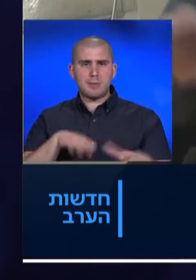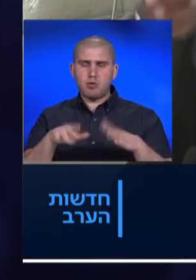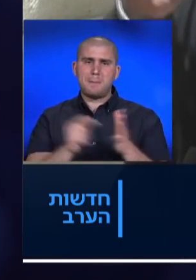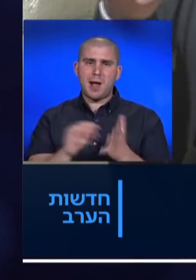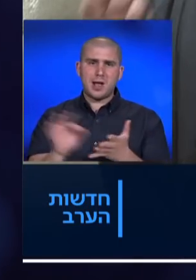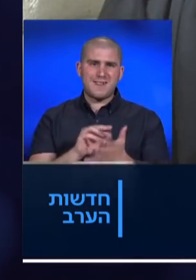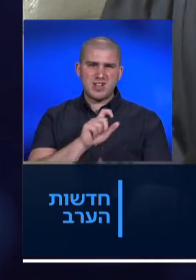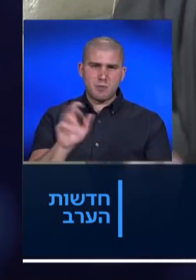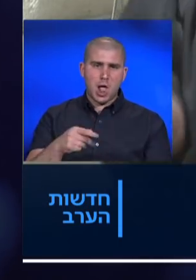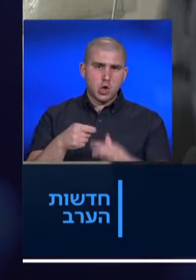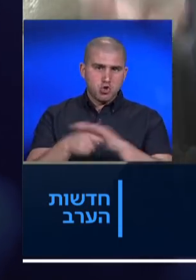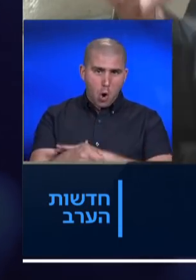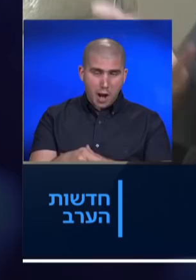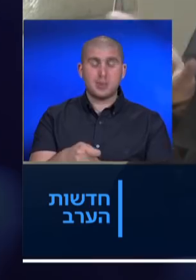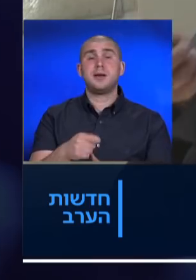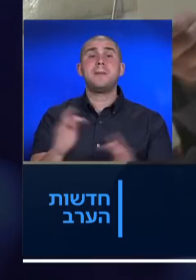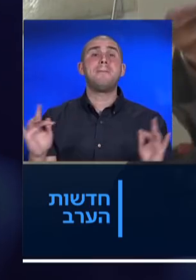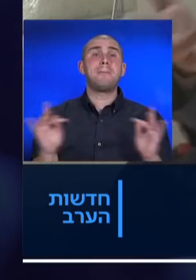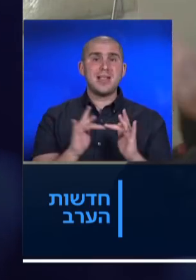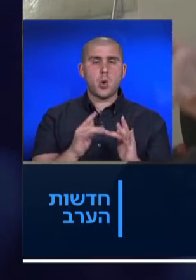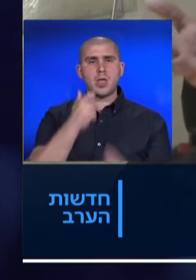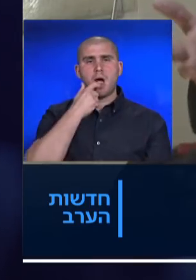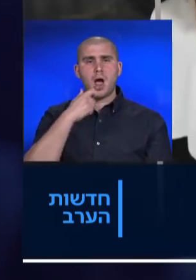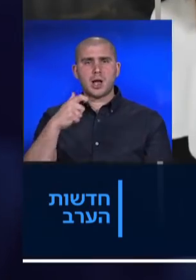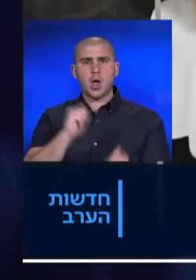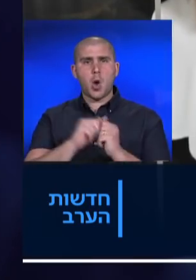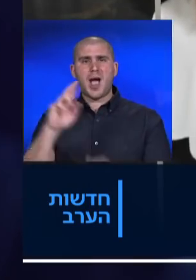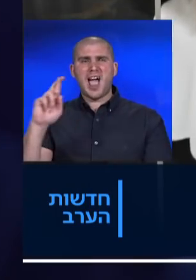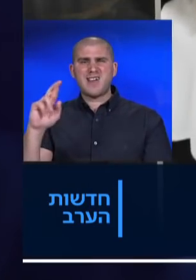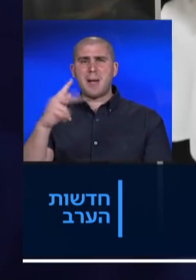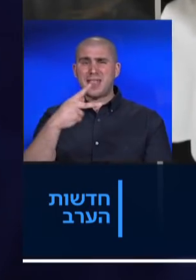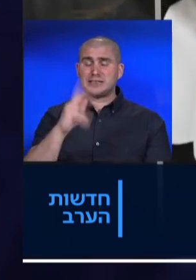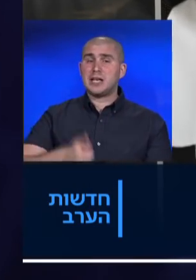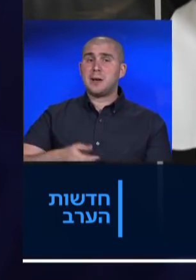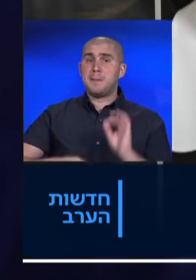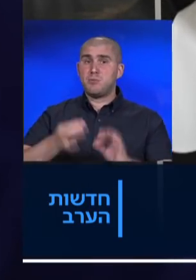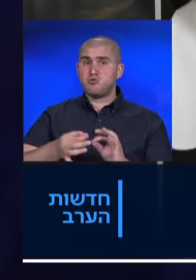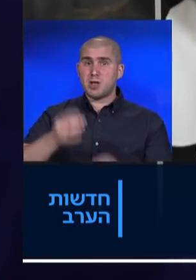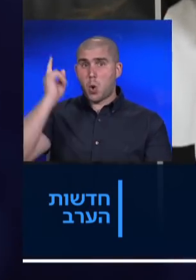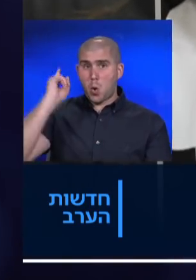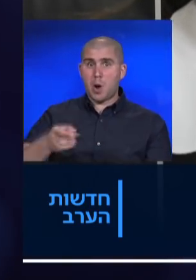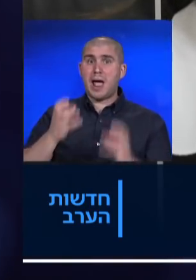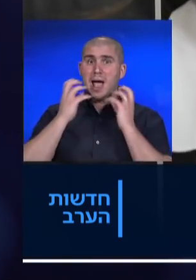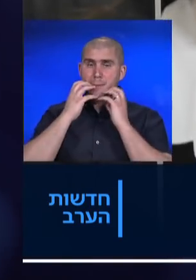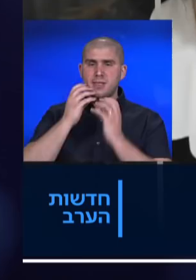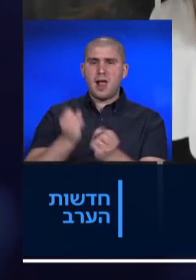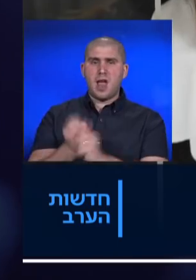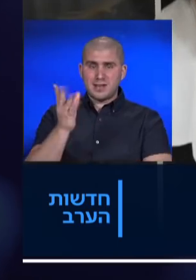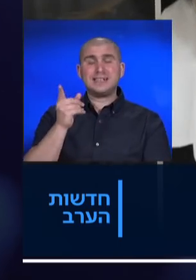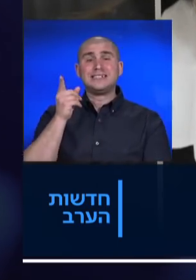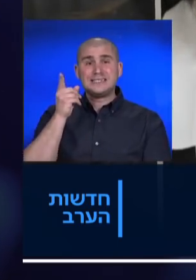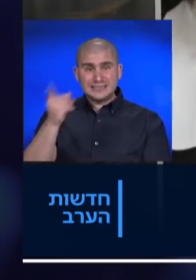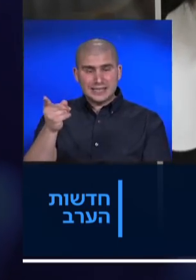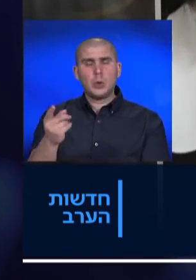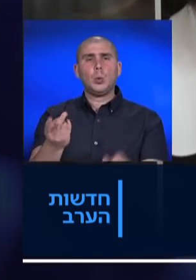שוחד, בניגוד לאריה דרעי ורפאל פנחסי, שבית המשפט הורה ליצחק רבין המנוח לפטר אותם. זוהי ליבת העתירות